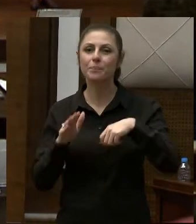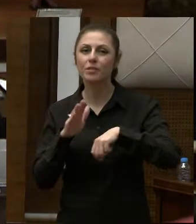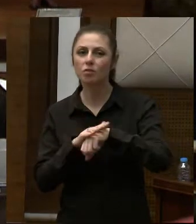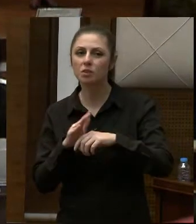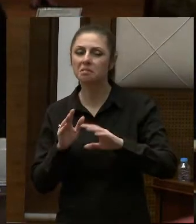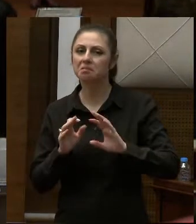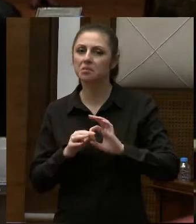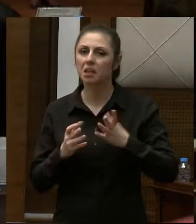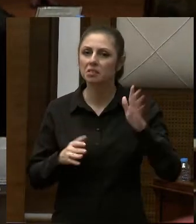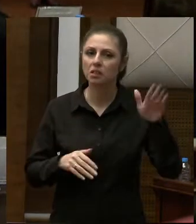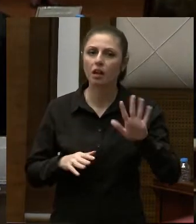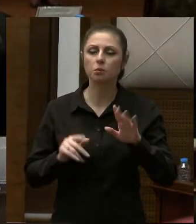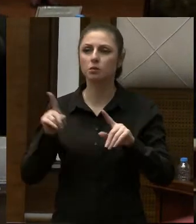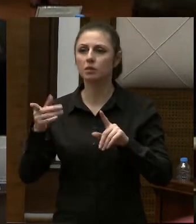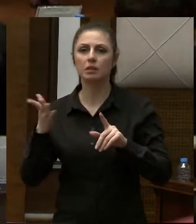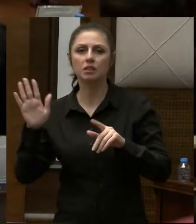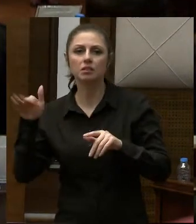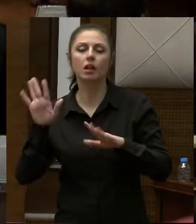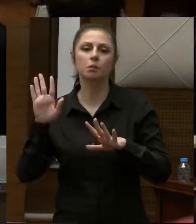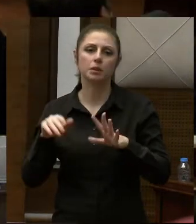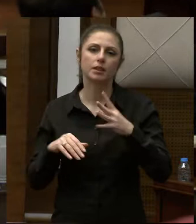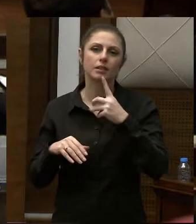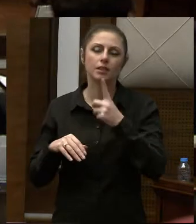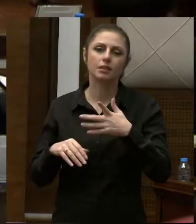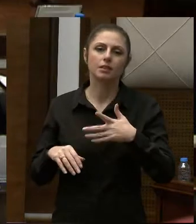niye çağırmadılar, öbürünü niye çağırmadılar?